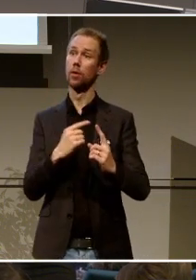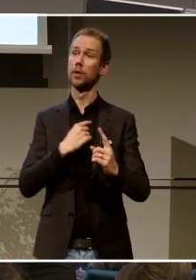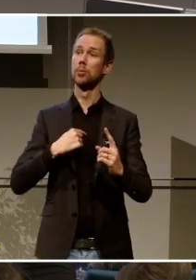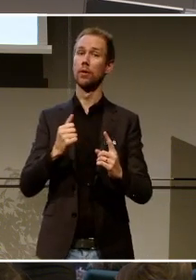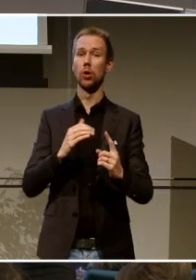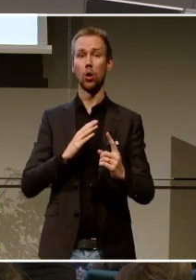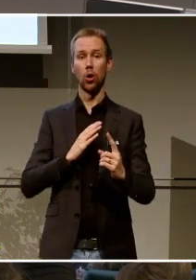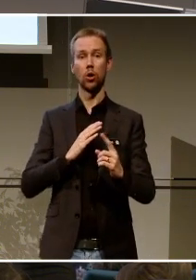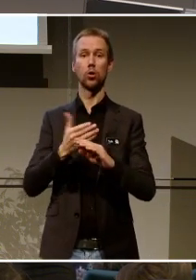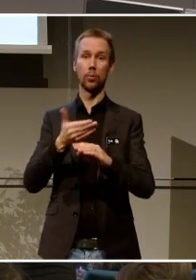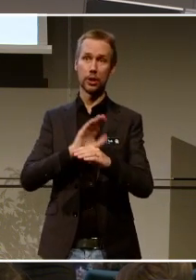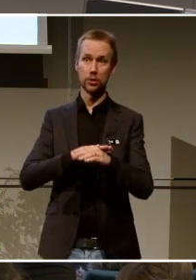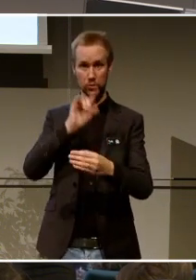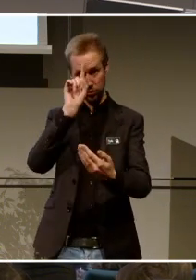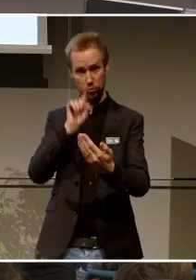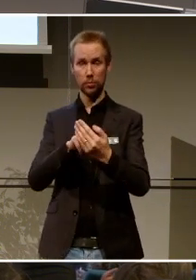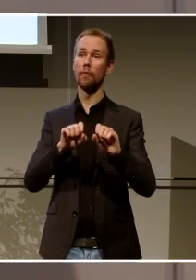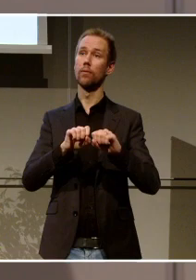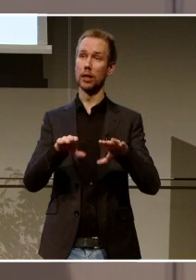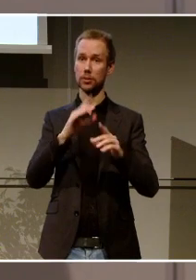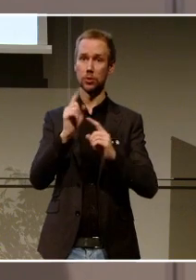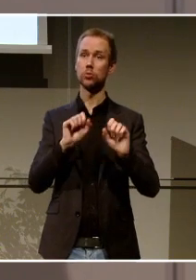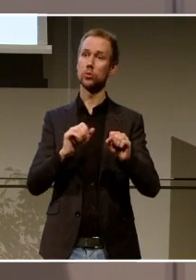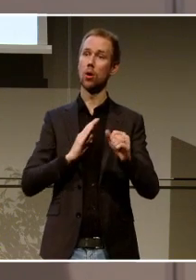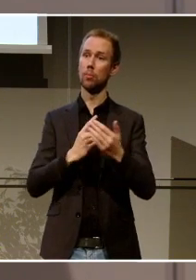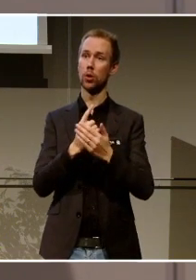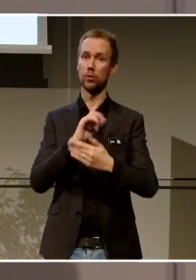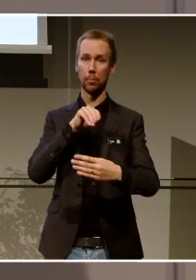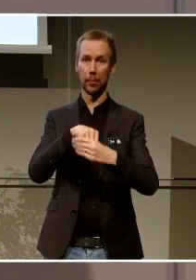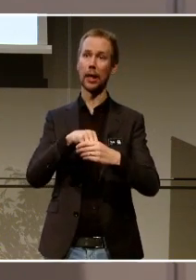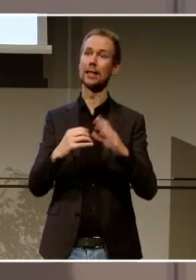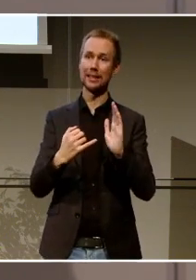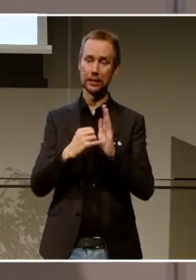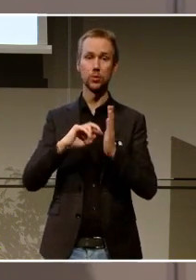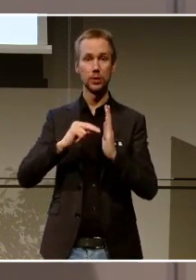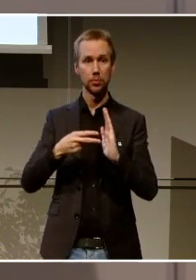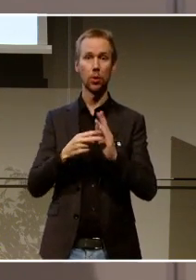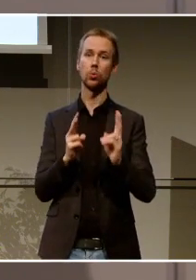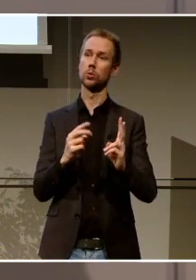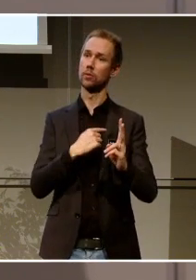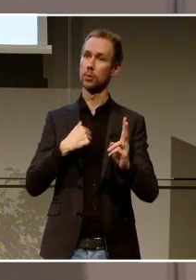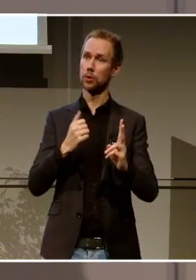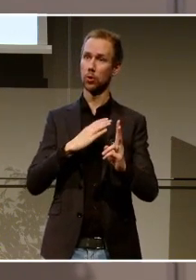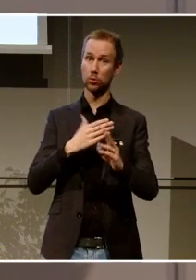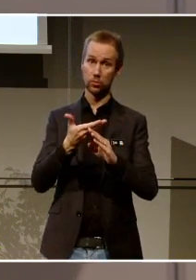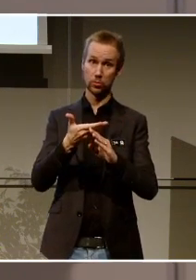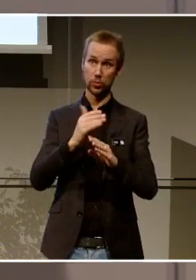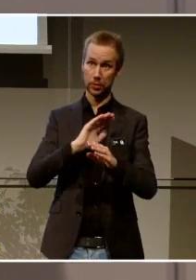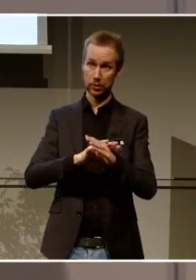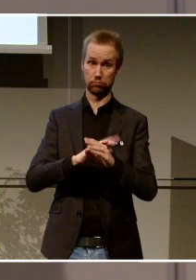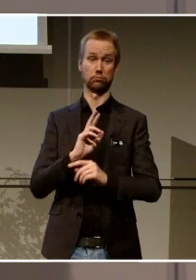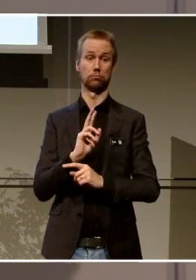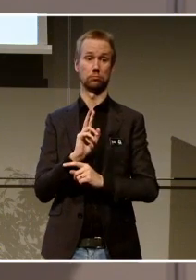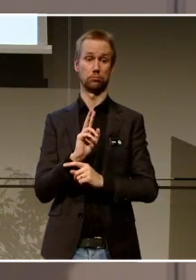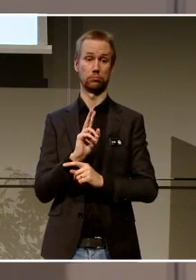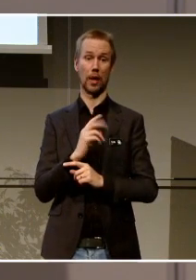att så många som möjligt ska kunna vara med i de här systemen. Vi måste också ha kompetensen att det är både det